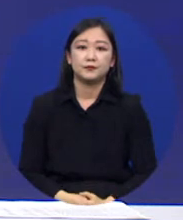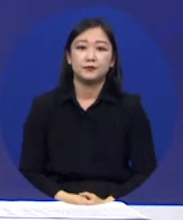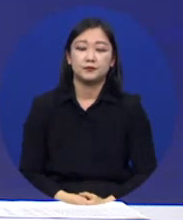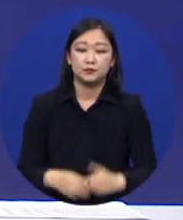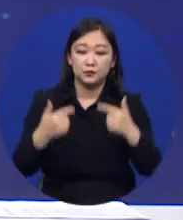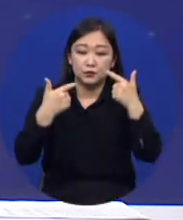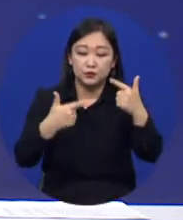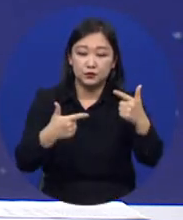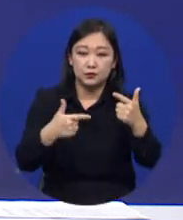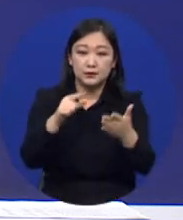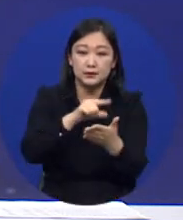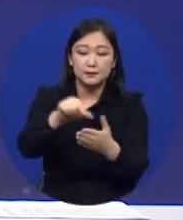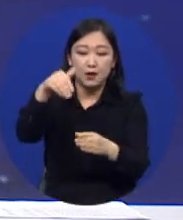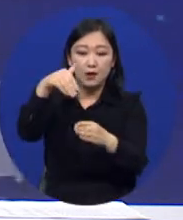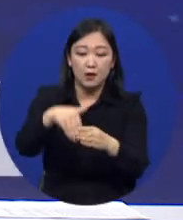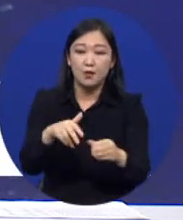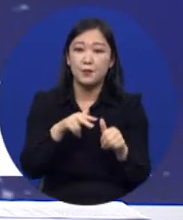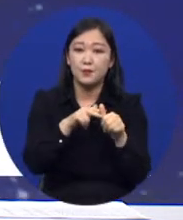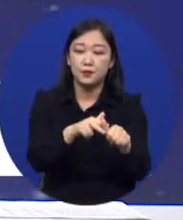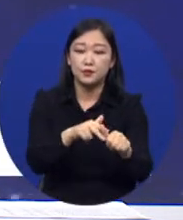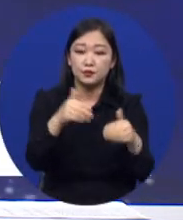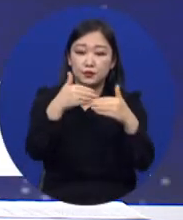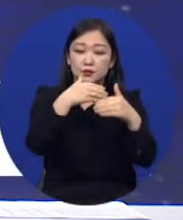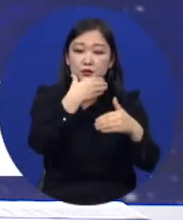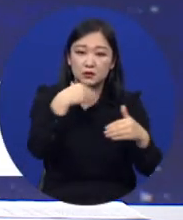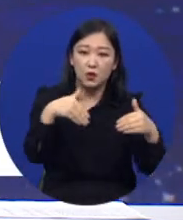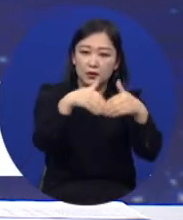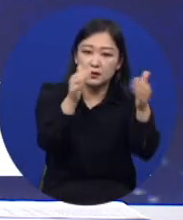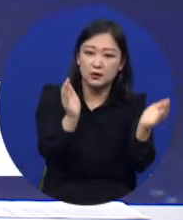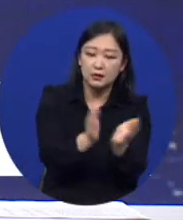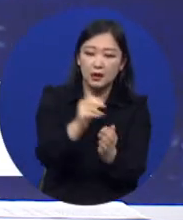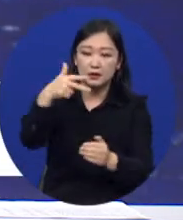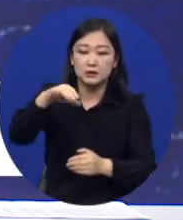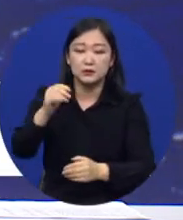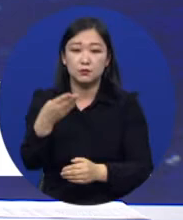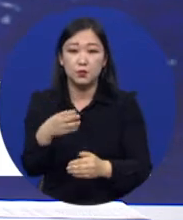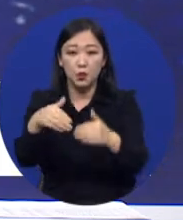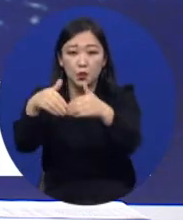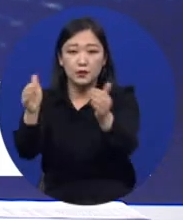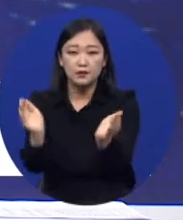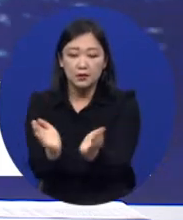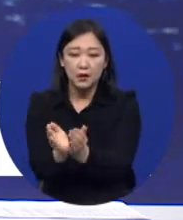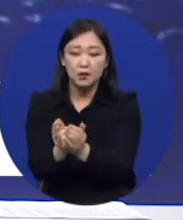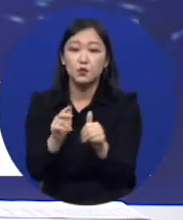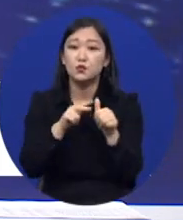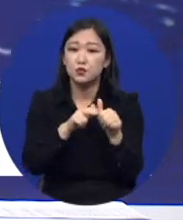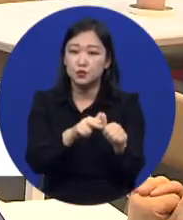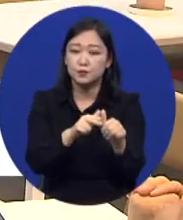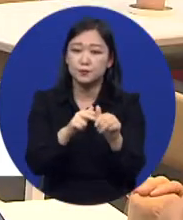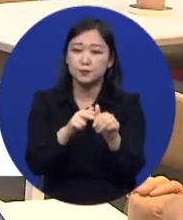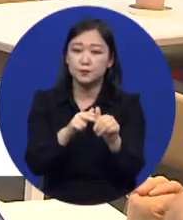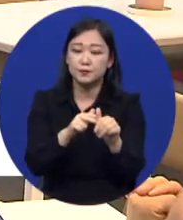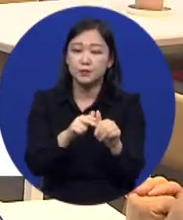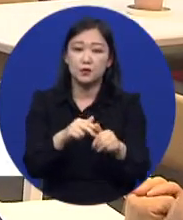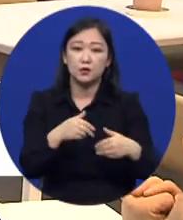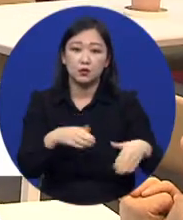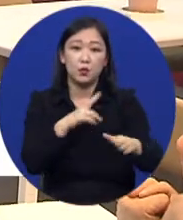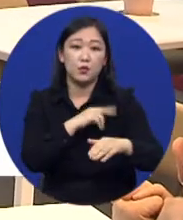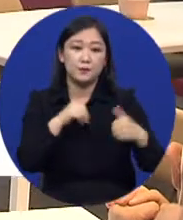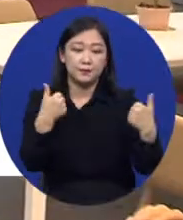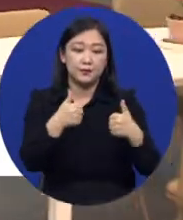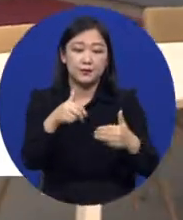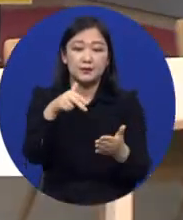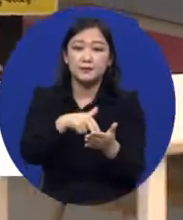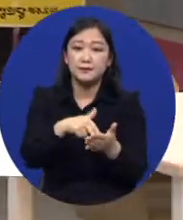6일 지방선거에 출마하는 정의당 과 제조 녹색당 등 진보 정당 소속 예비후보 들은 제주도의회 에서 기자회견을 열고